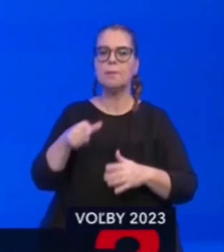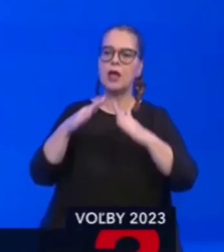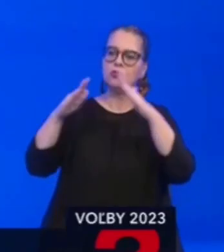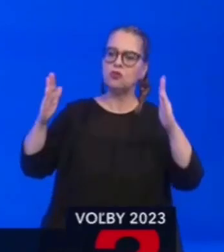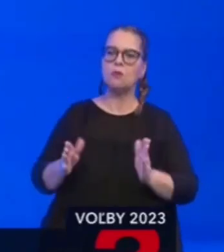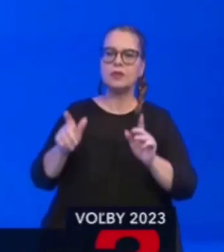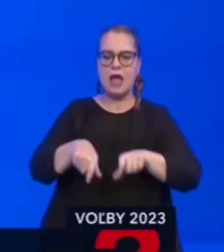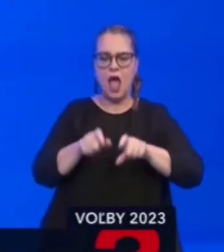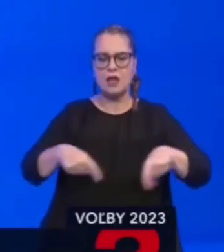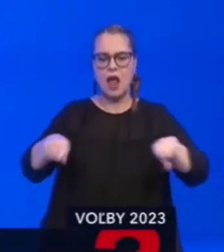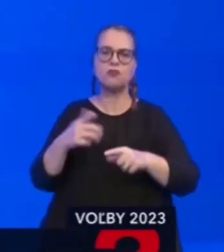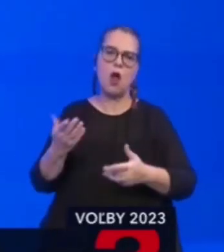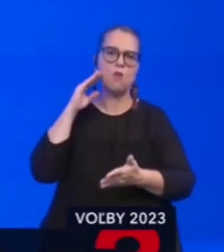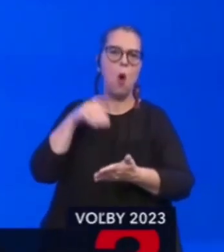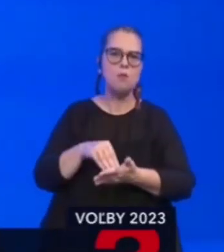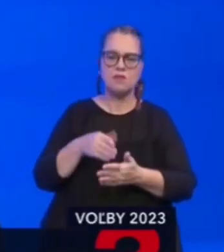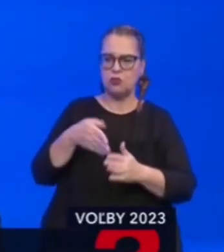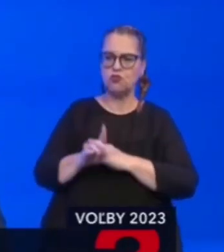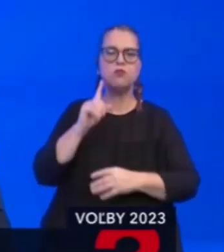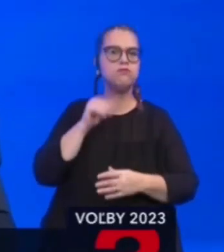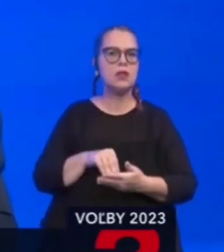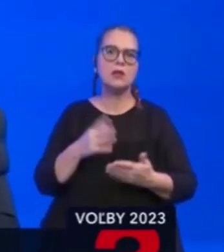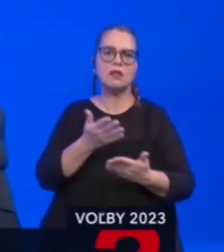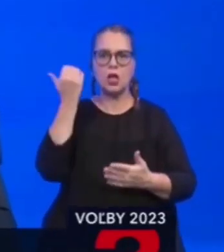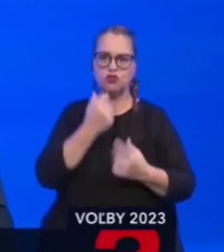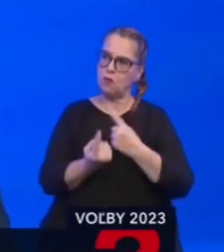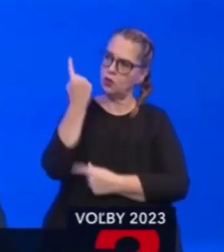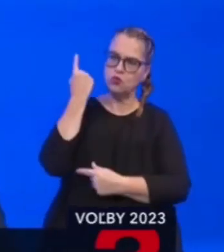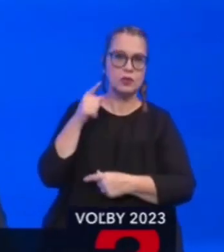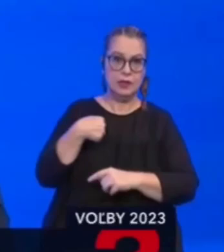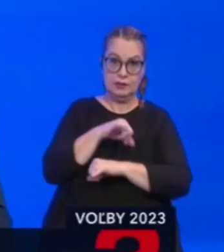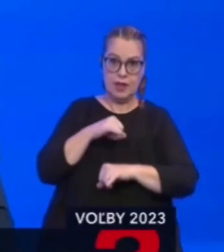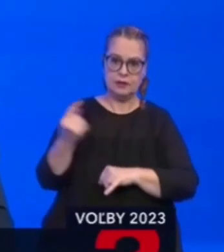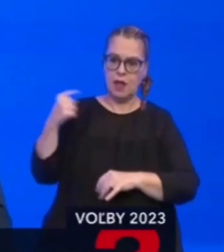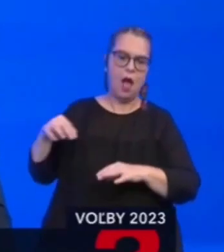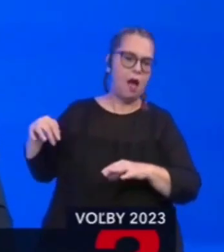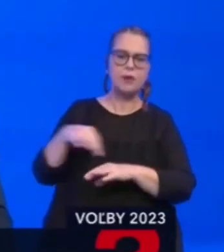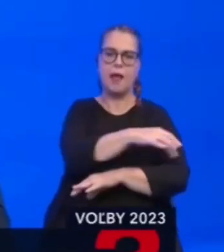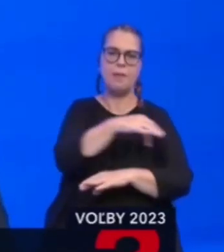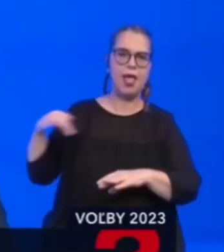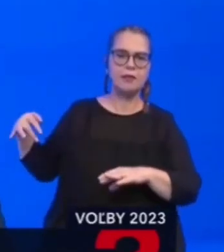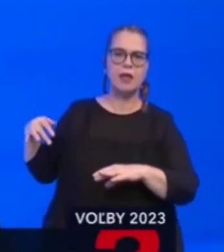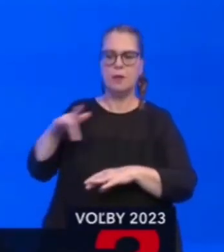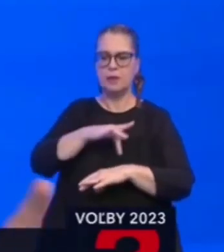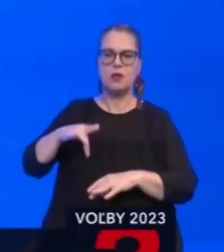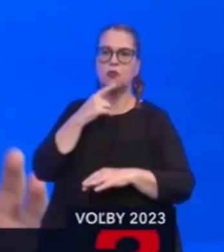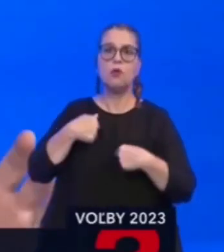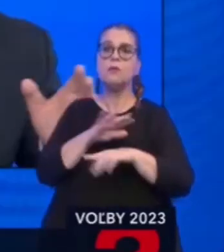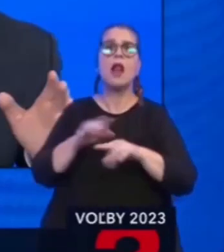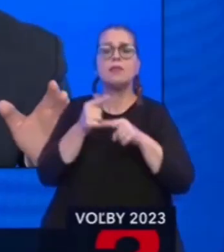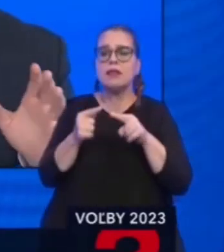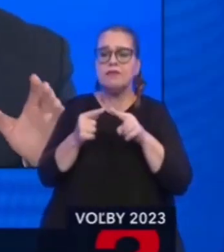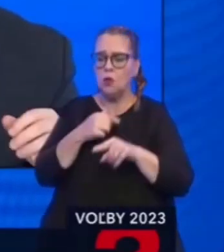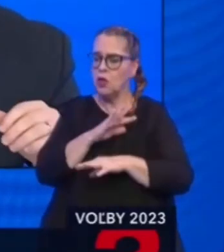nejakú zahradku alebo nejakú obývačku, dajme tomu v byte. A nejaký človek cudzí, ktorého tam nechcete, vám prebehne cez ten váš priestor a povie, že ja sa tu len chvíľu